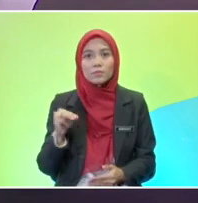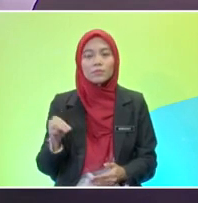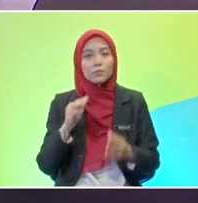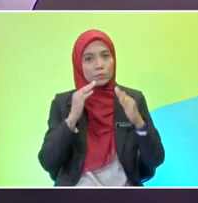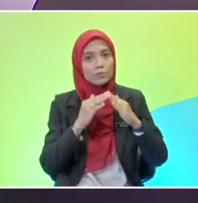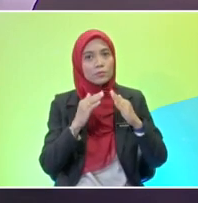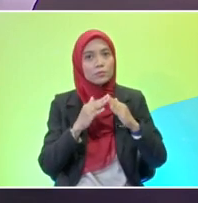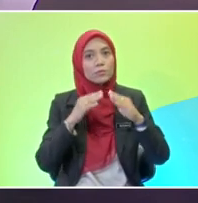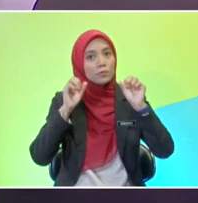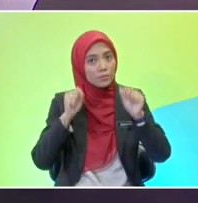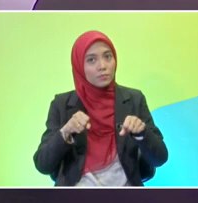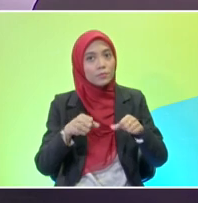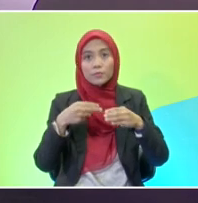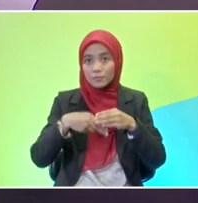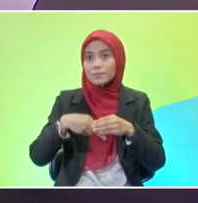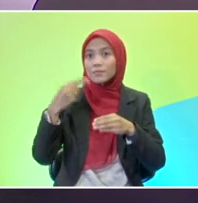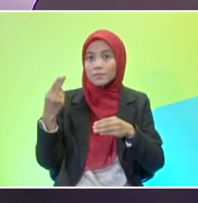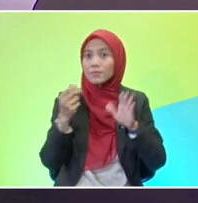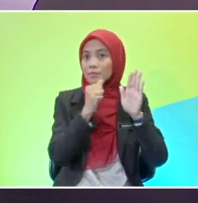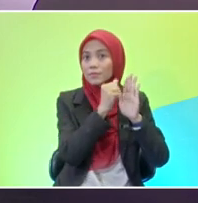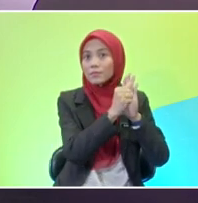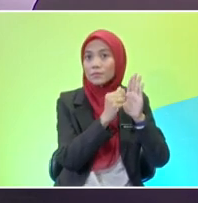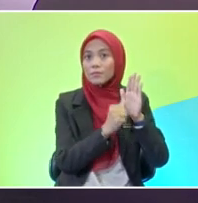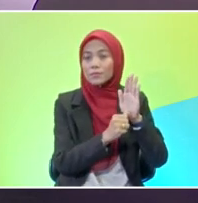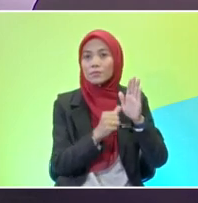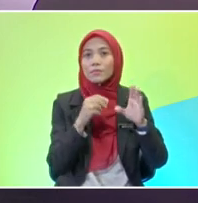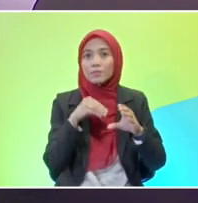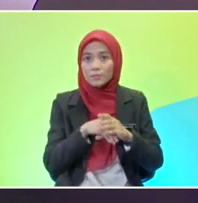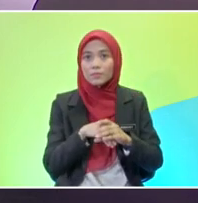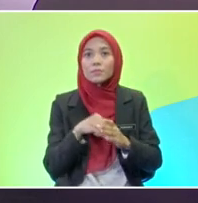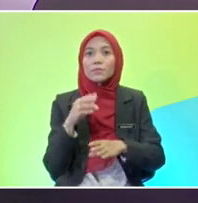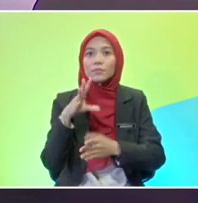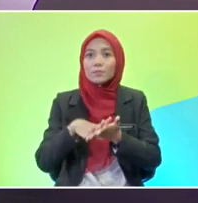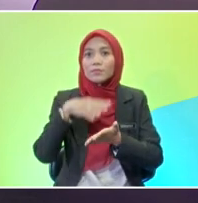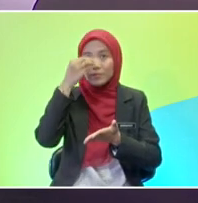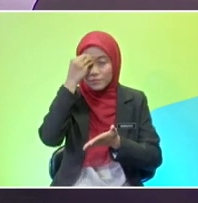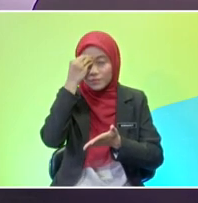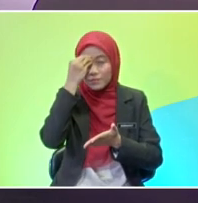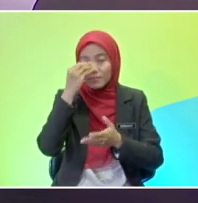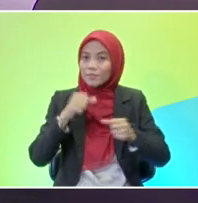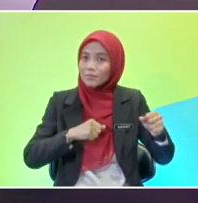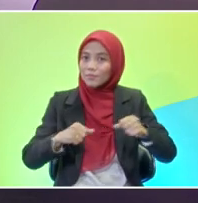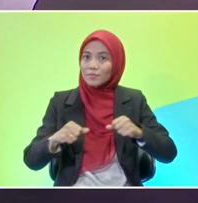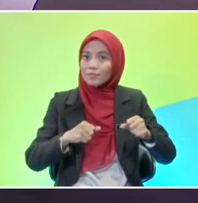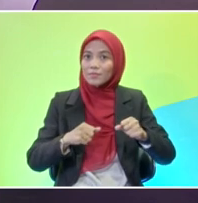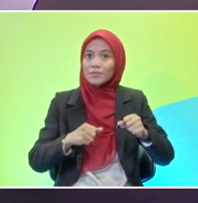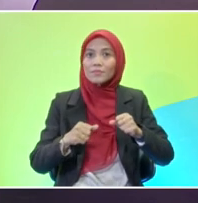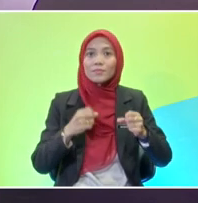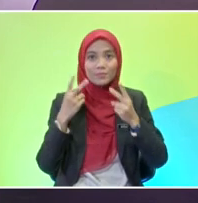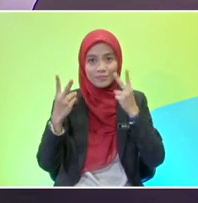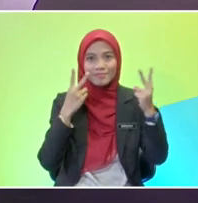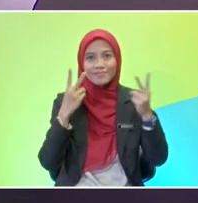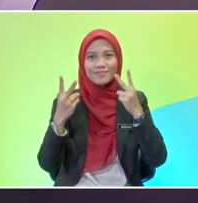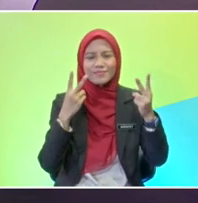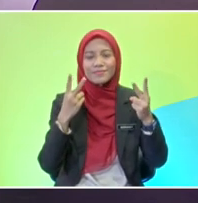boleh menghasilkan karya yang terbaik dalam mata pelajaran kita pada hari ini pendidikan Jangan lupa untuk